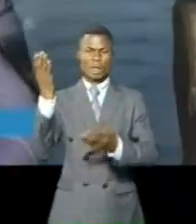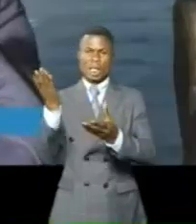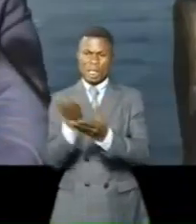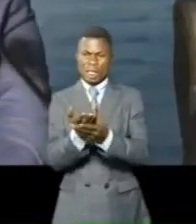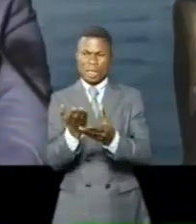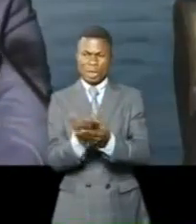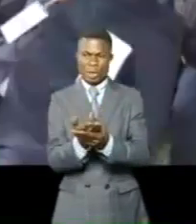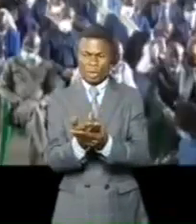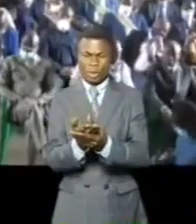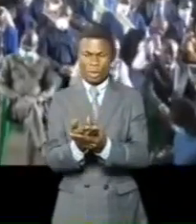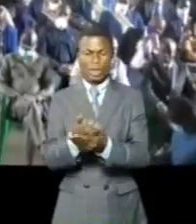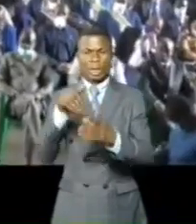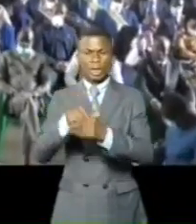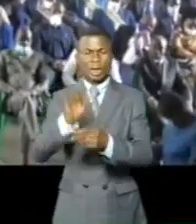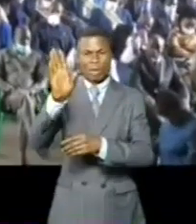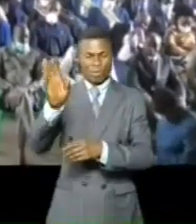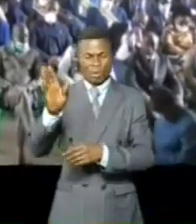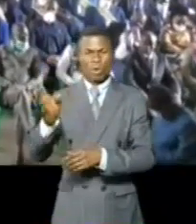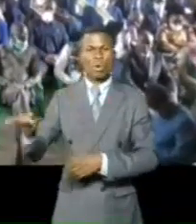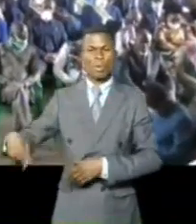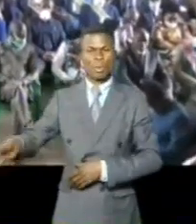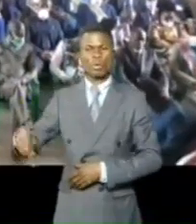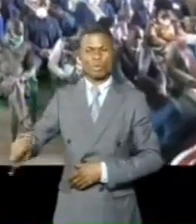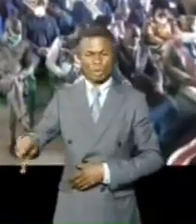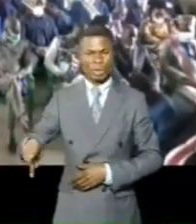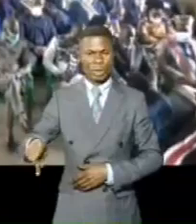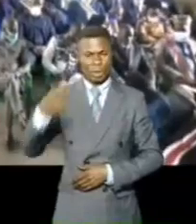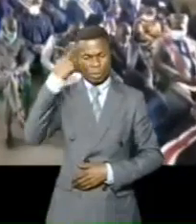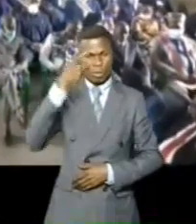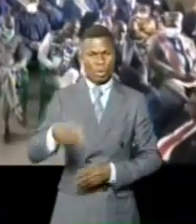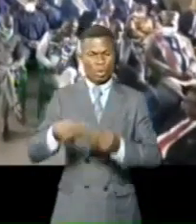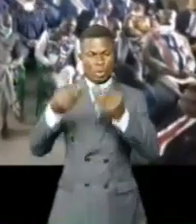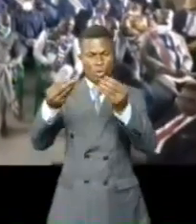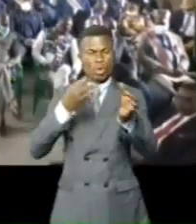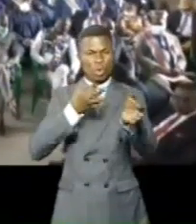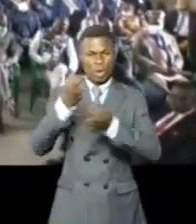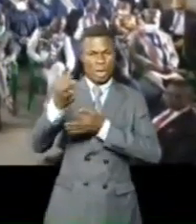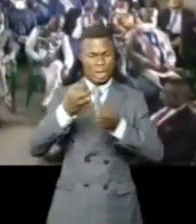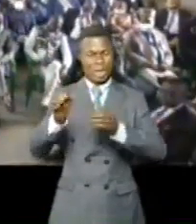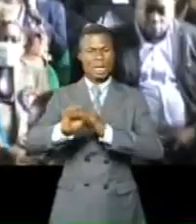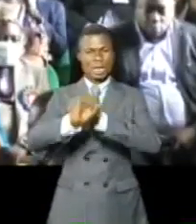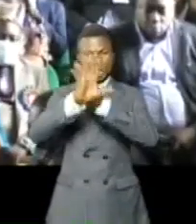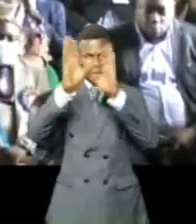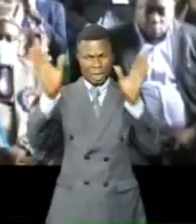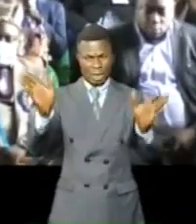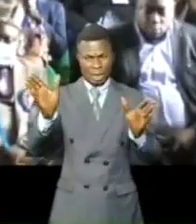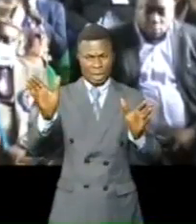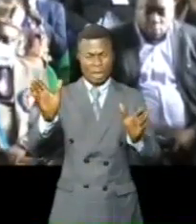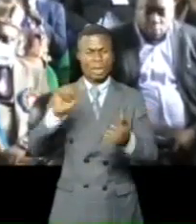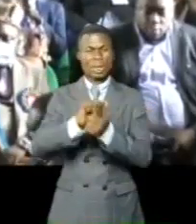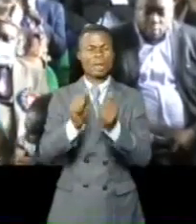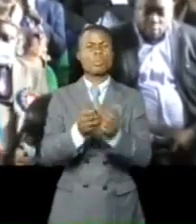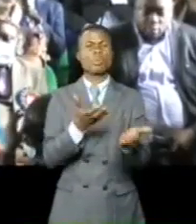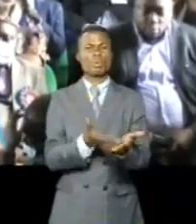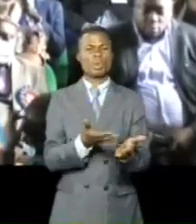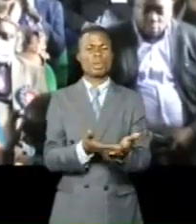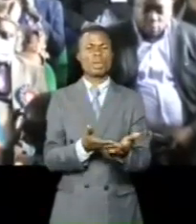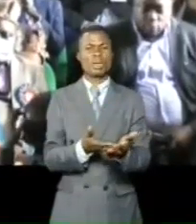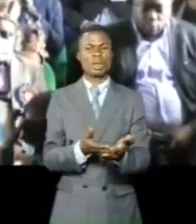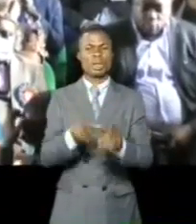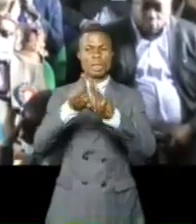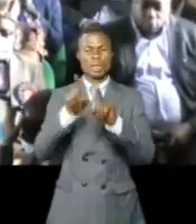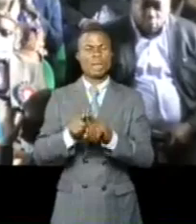nos entités provinciales pour donner des explications précises à ces niveaux-là. Et